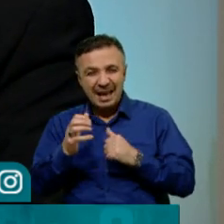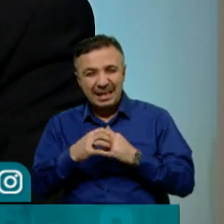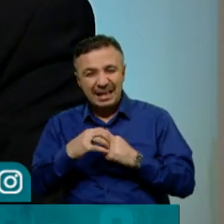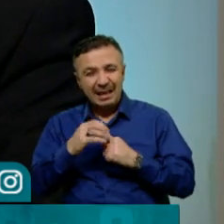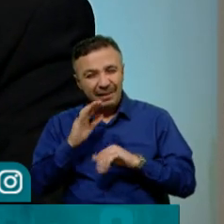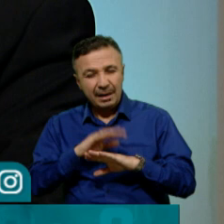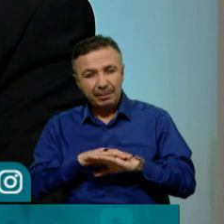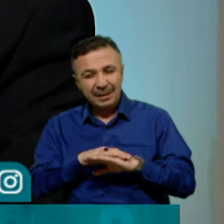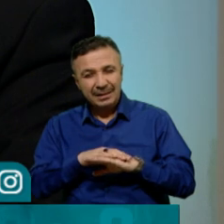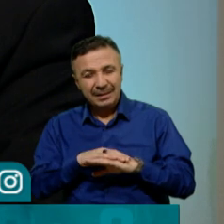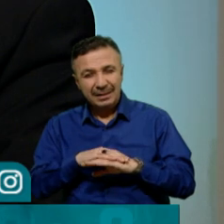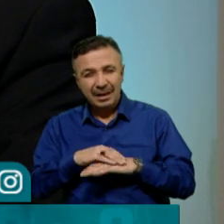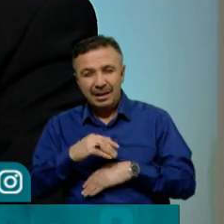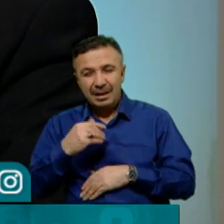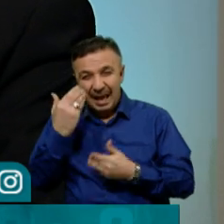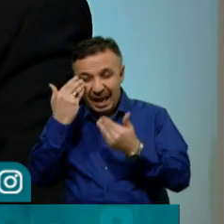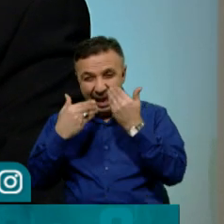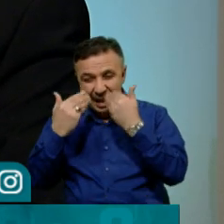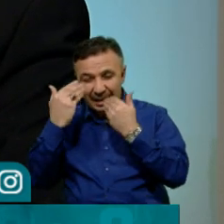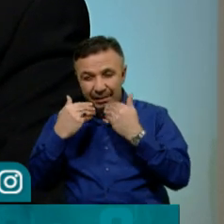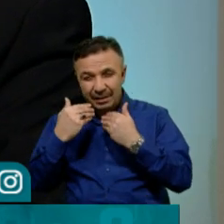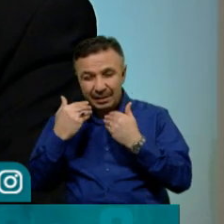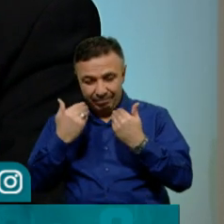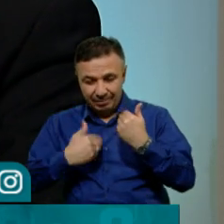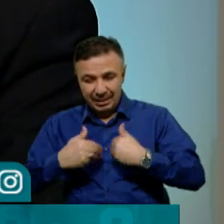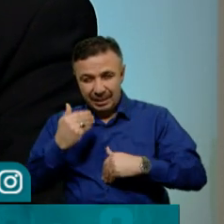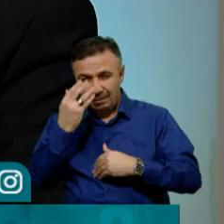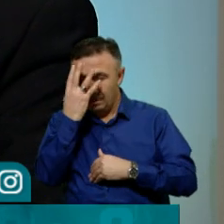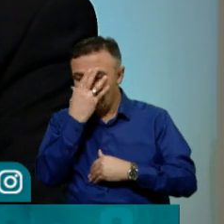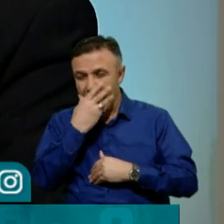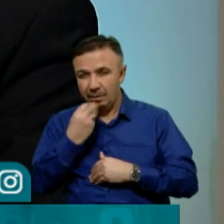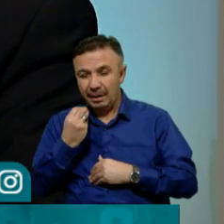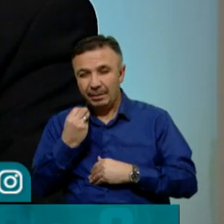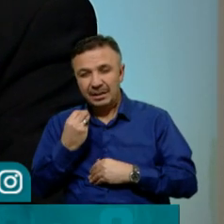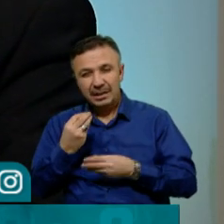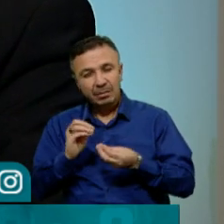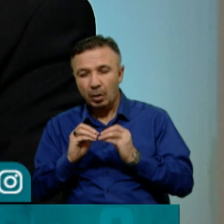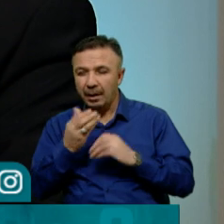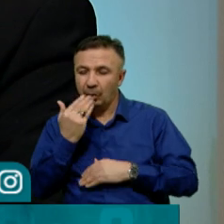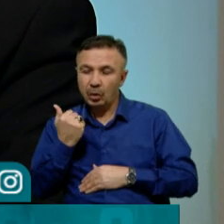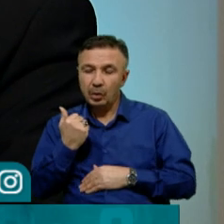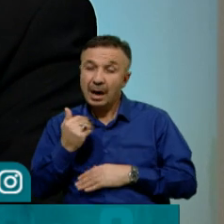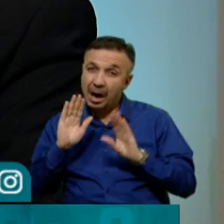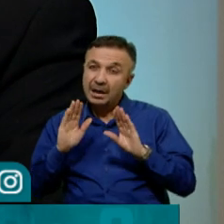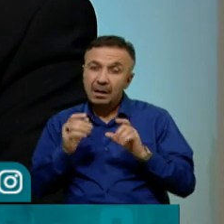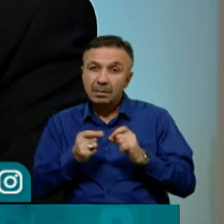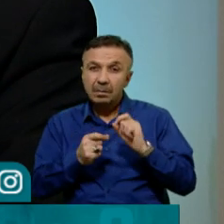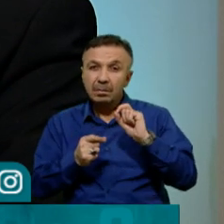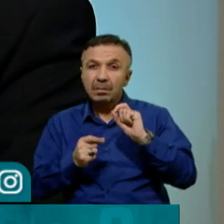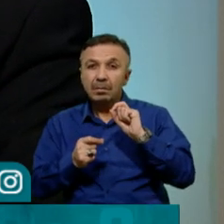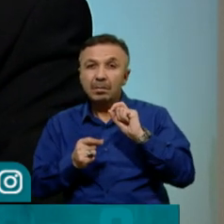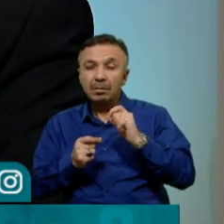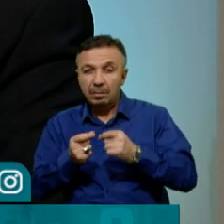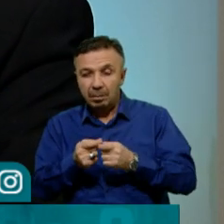estetik tedavi yapılmasında bir sakınca yoktur ancak botoks dediğimiz olay e